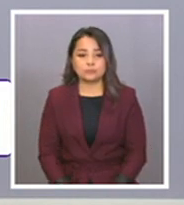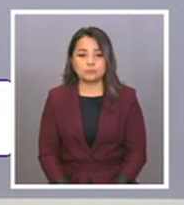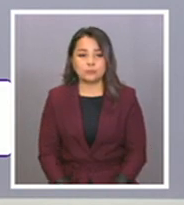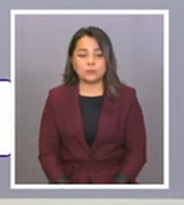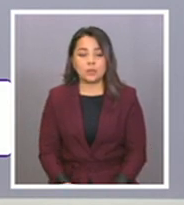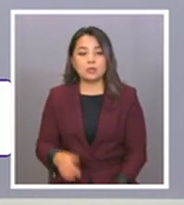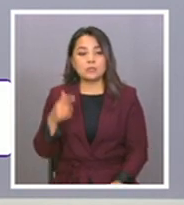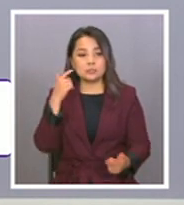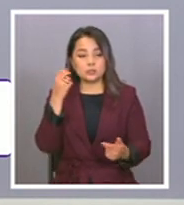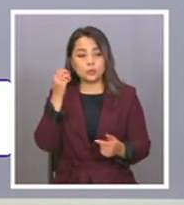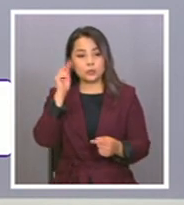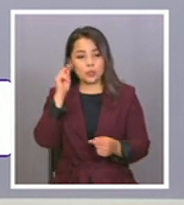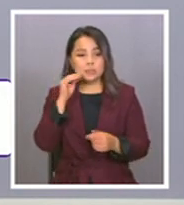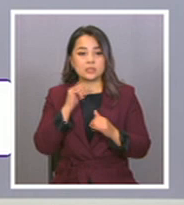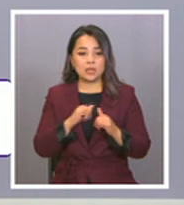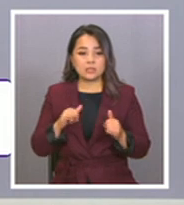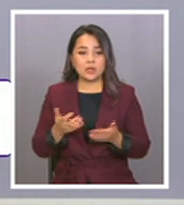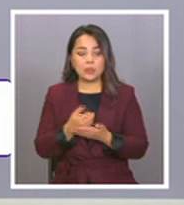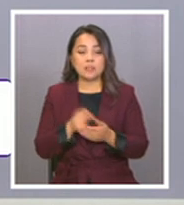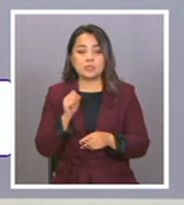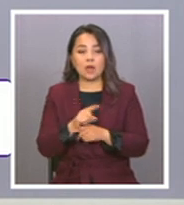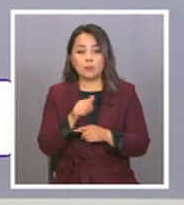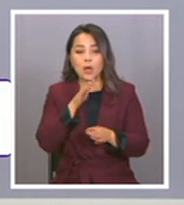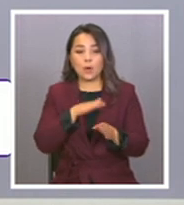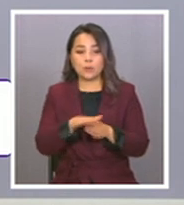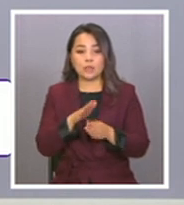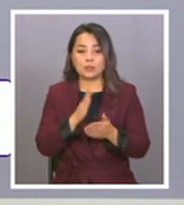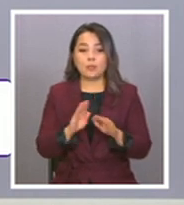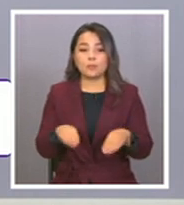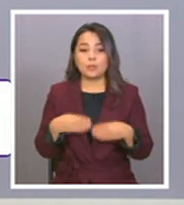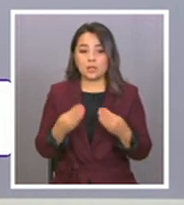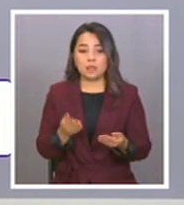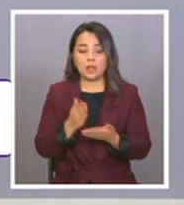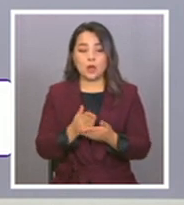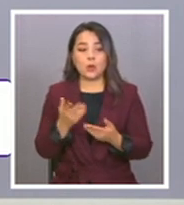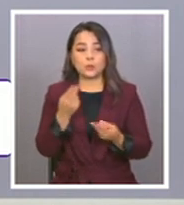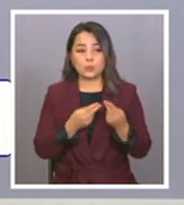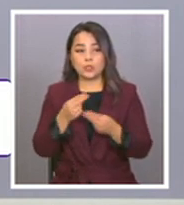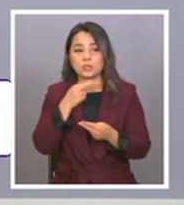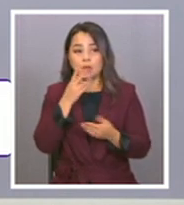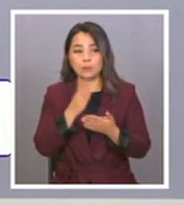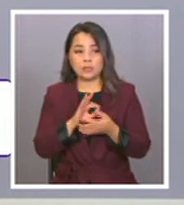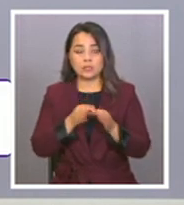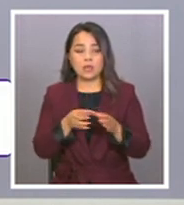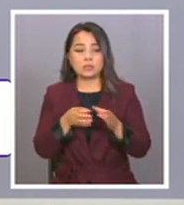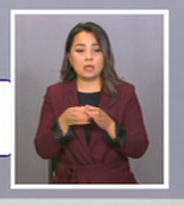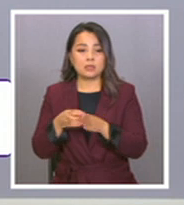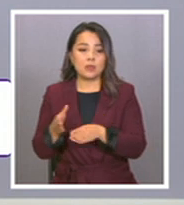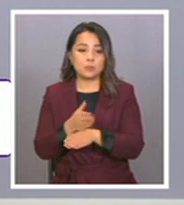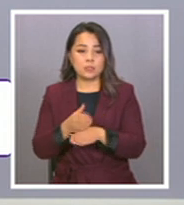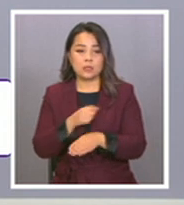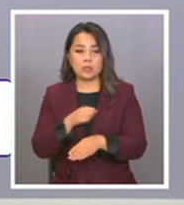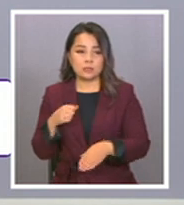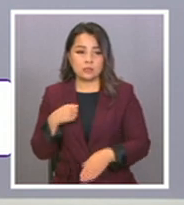Білімімізді жинақтау үшін тапсырма орындап көрейік. Берілген суреттерді таксондық жүйе бойынша сәйкестендіріңіз.